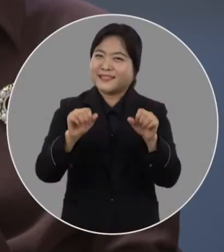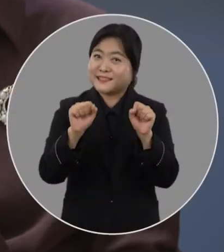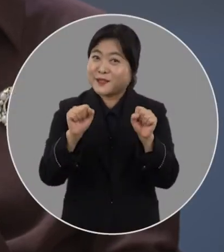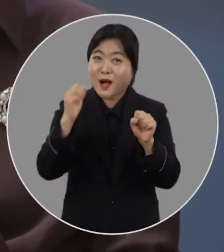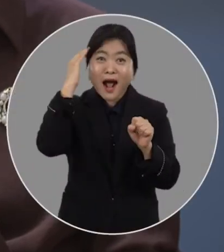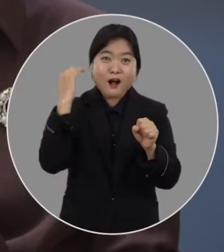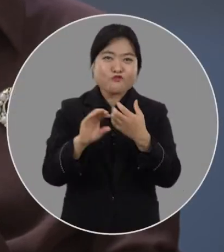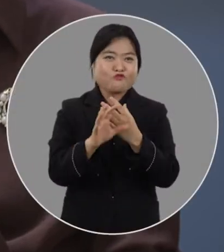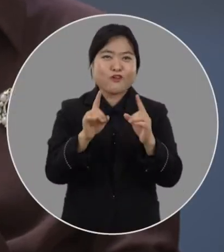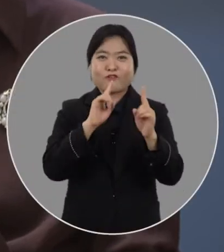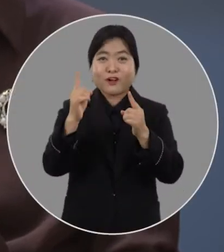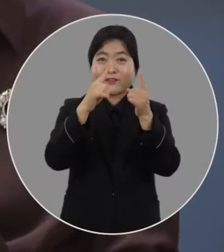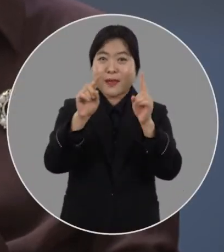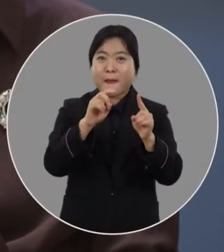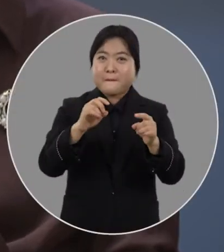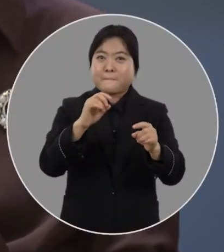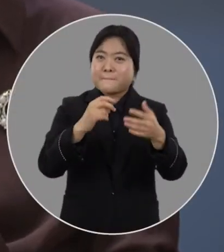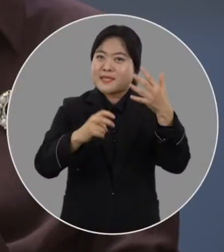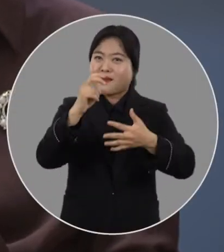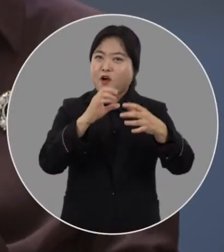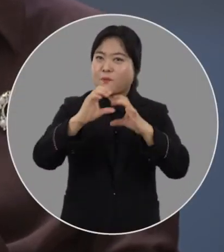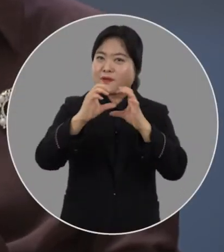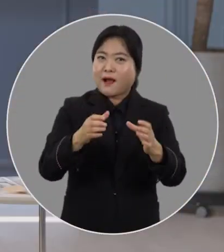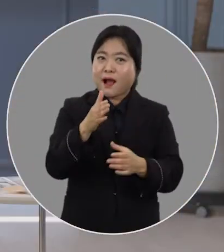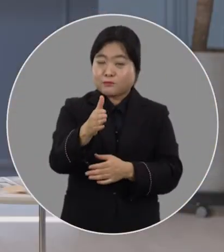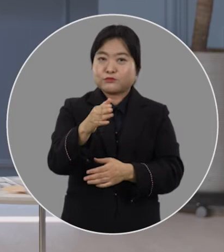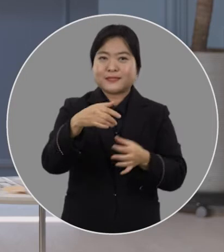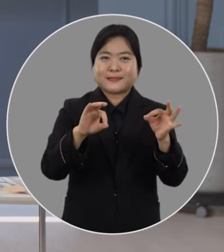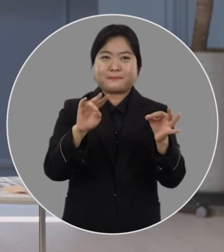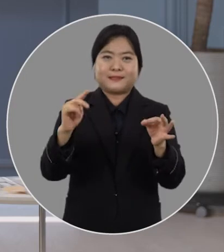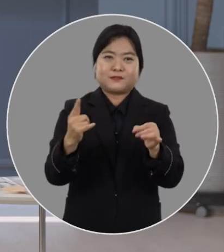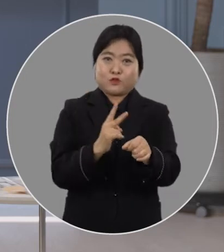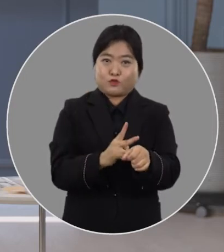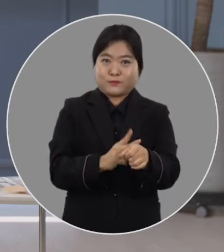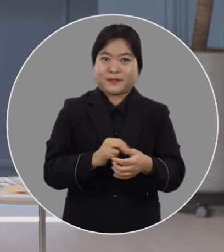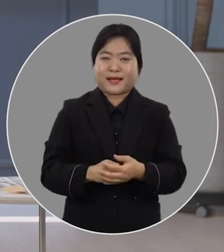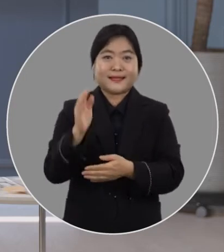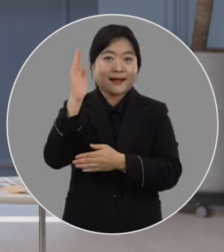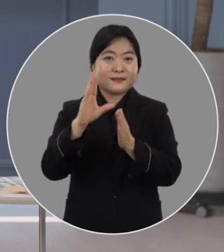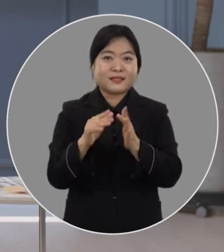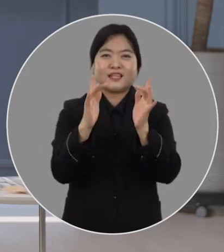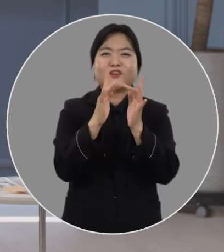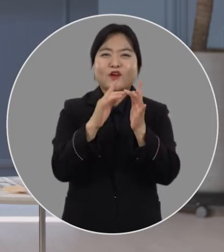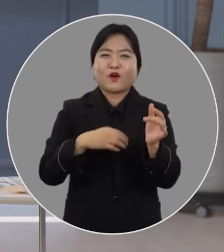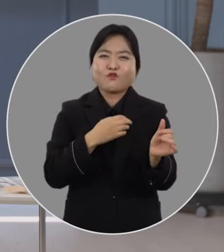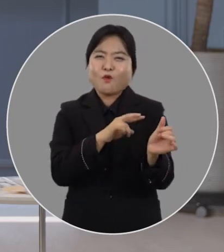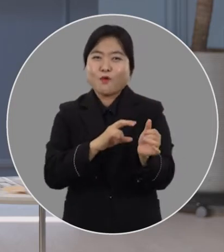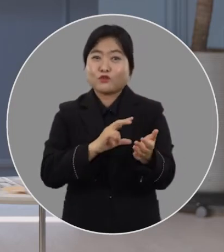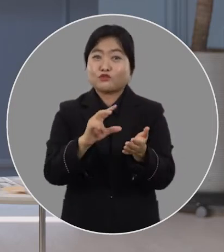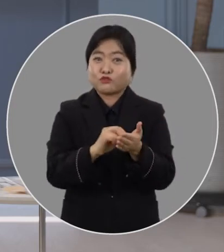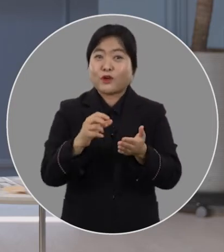안녕하세요. 한국외대 미디어 커뮤니케이션 학부 김민정 교수입니다. 이 강연에서는 인터넷과 혐오를 주제로